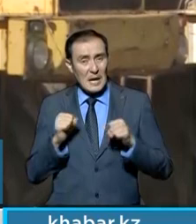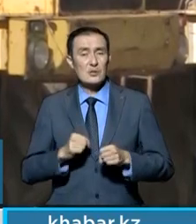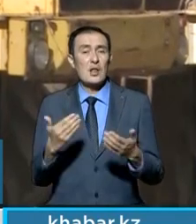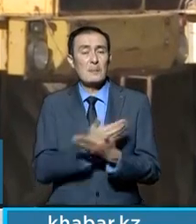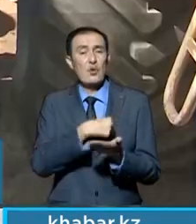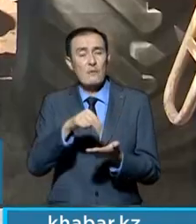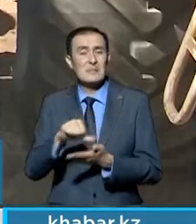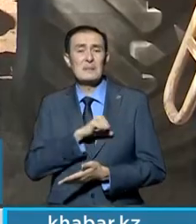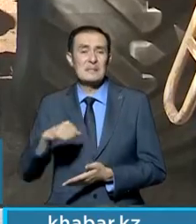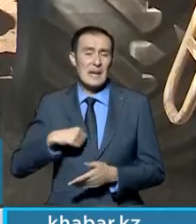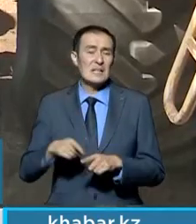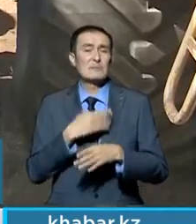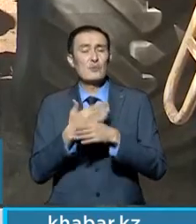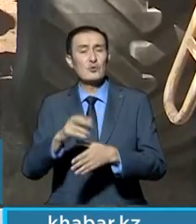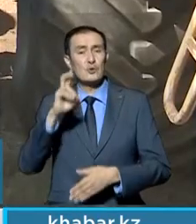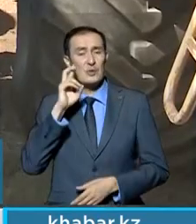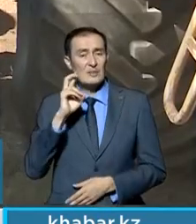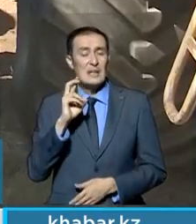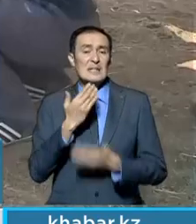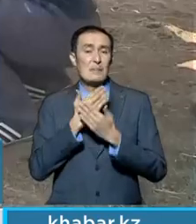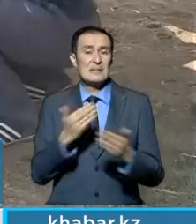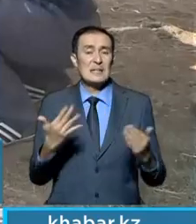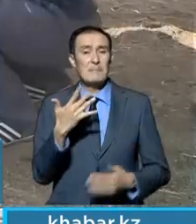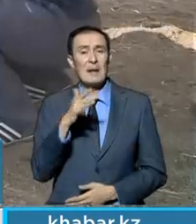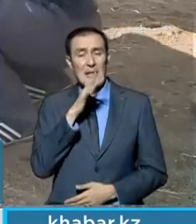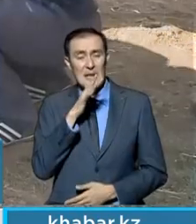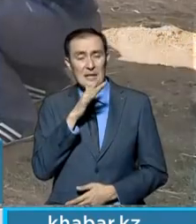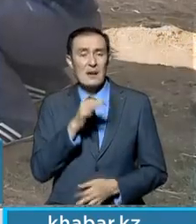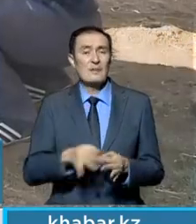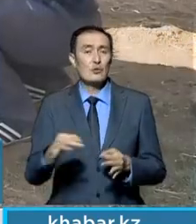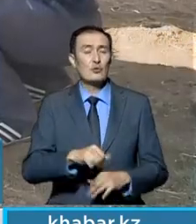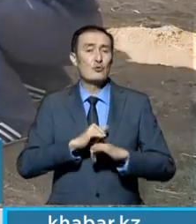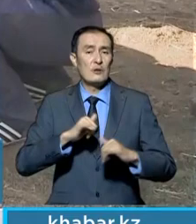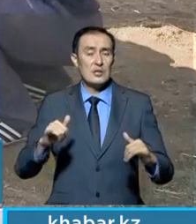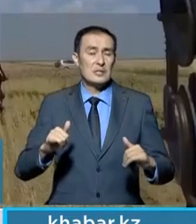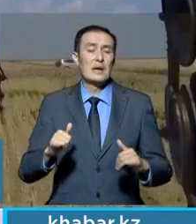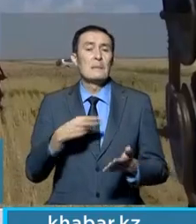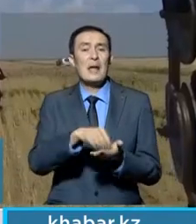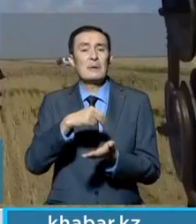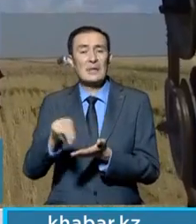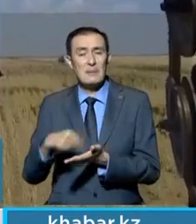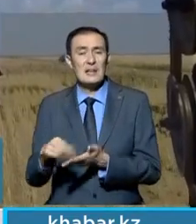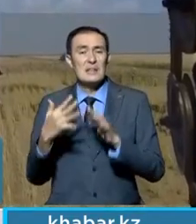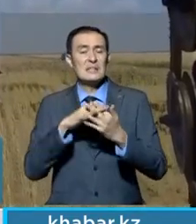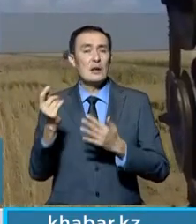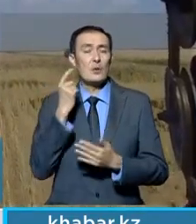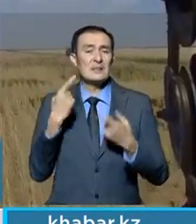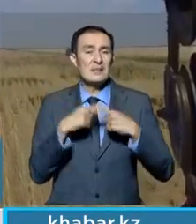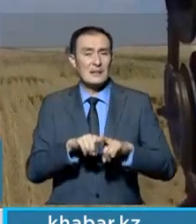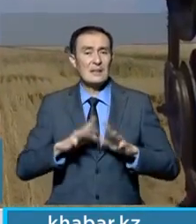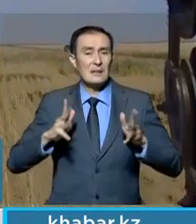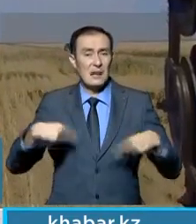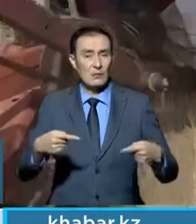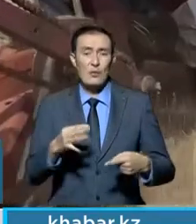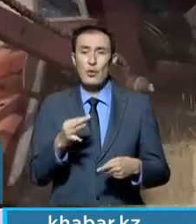это самостоятельно или с помощью государства. За последние 5 лет в регионе увеличилось количество приобретаемой сельхозтехники, но